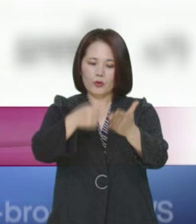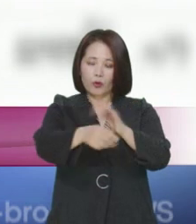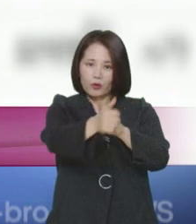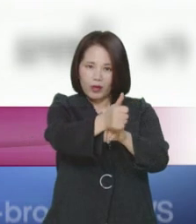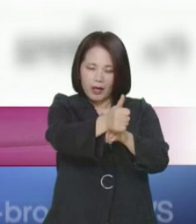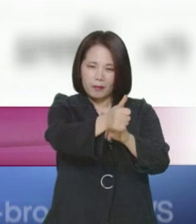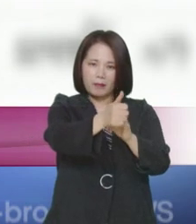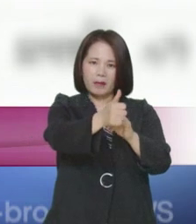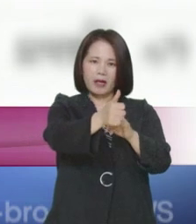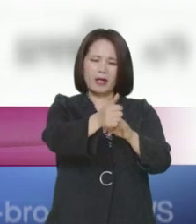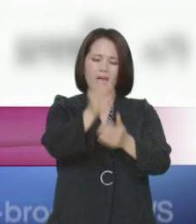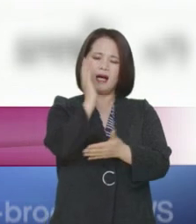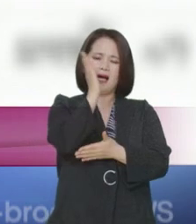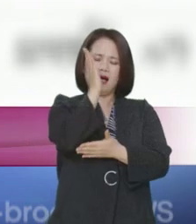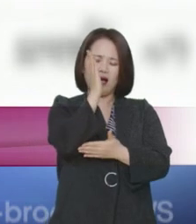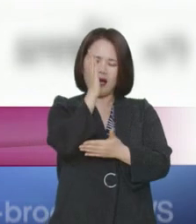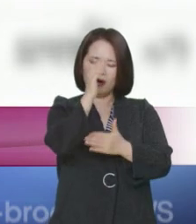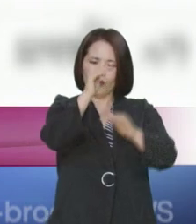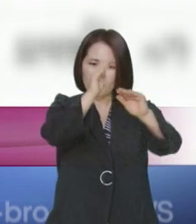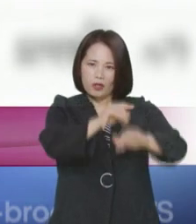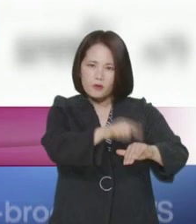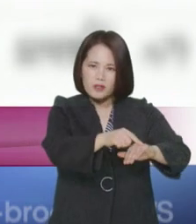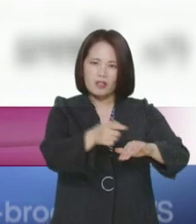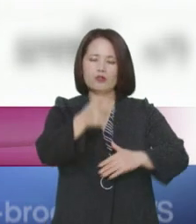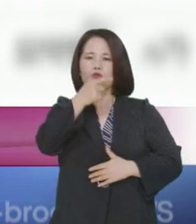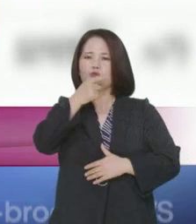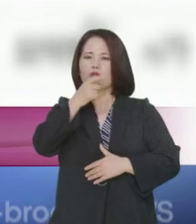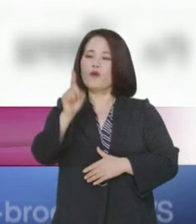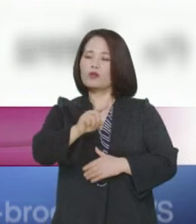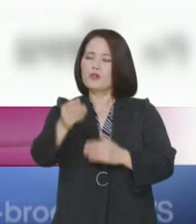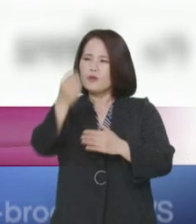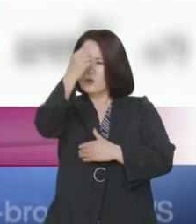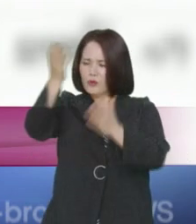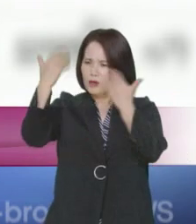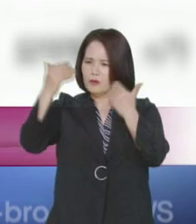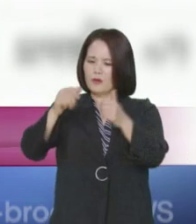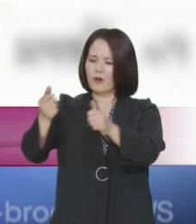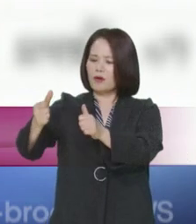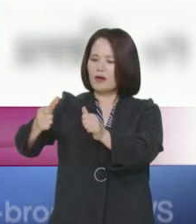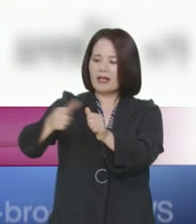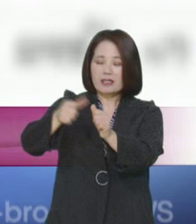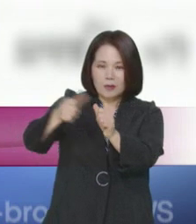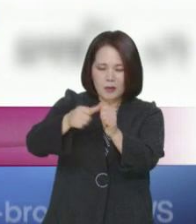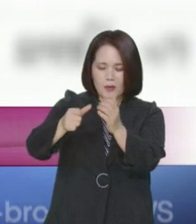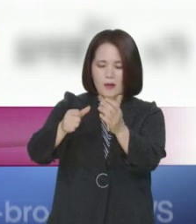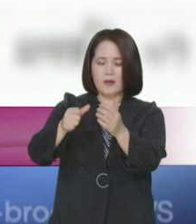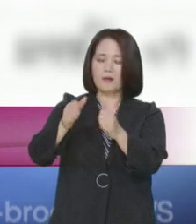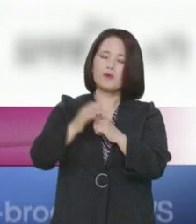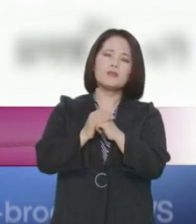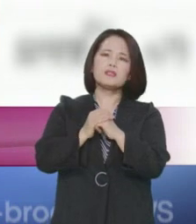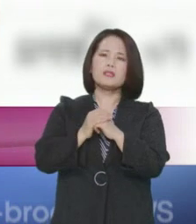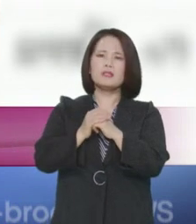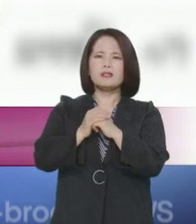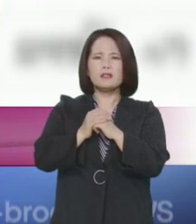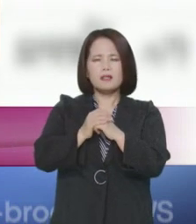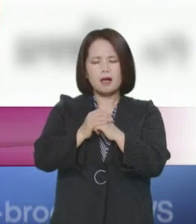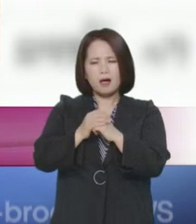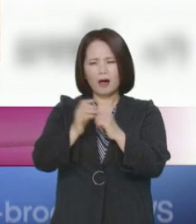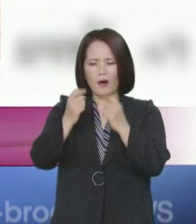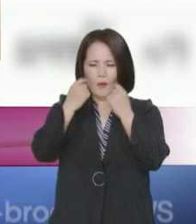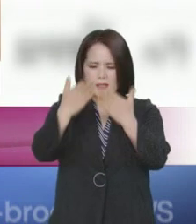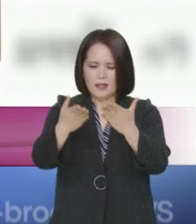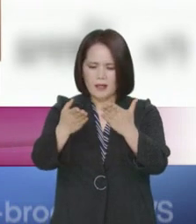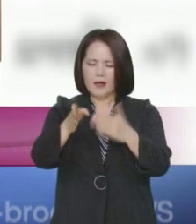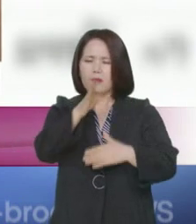에다가 속보 수원이 한 고등학교에서 다섯 번째 코라 바이러스 확진 자 이렇게 제목을 붙였을까 무엇도 믿었을 것입니다